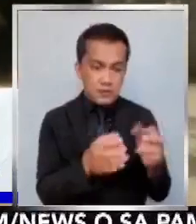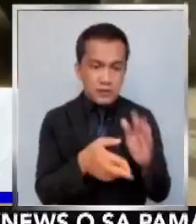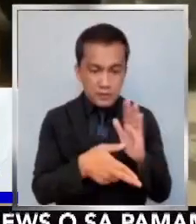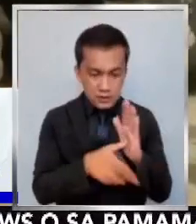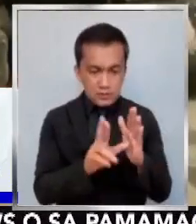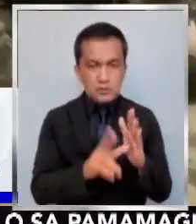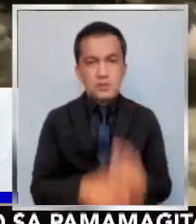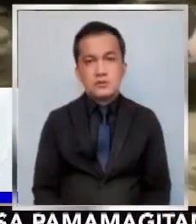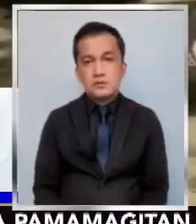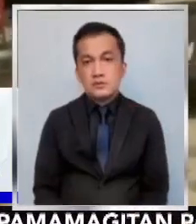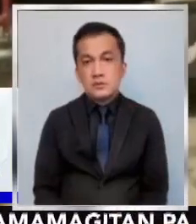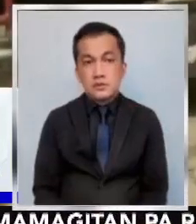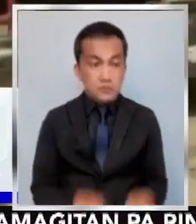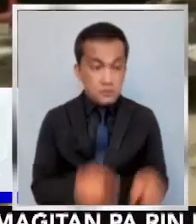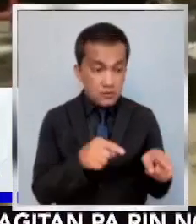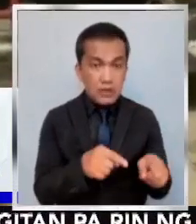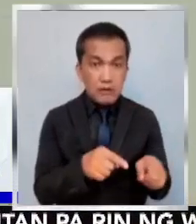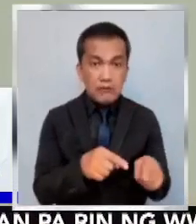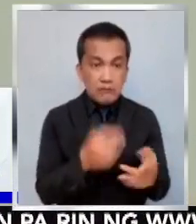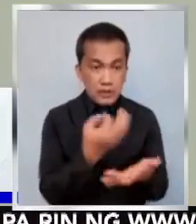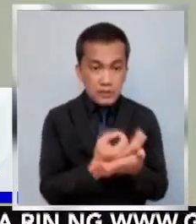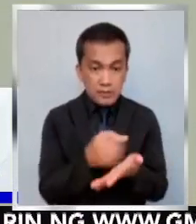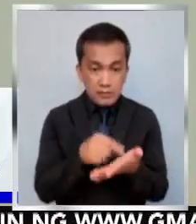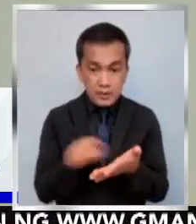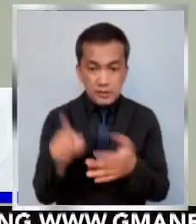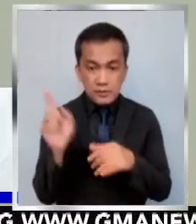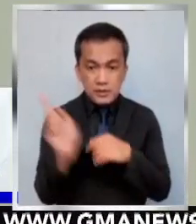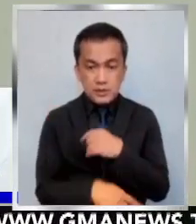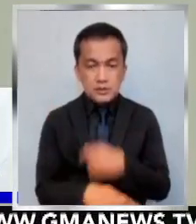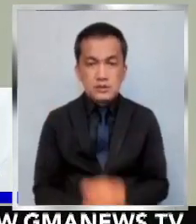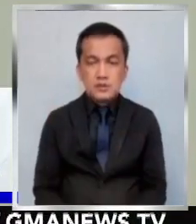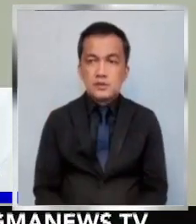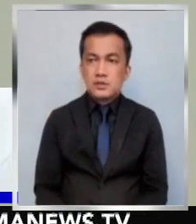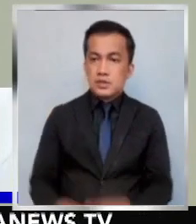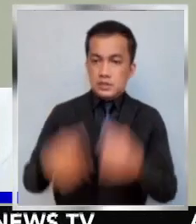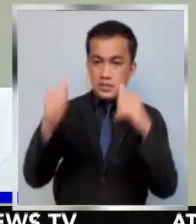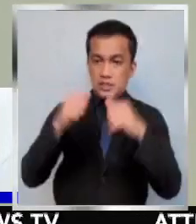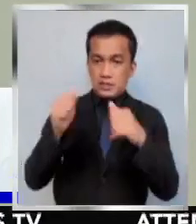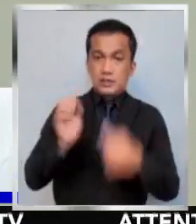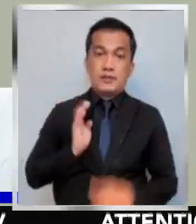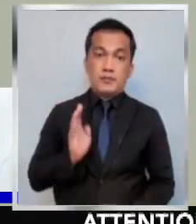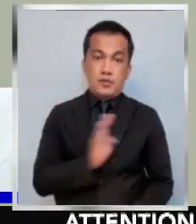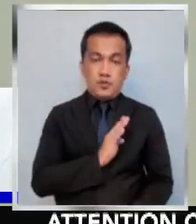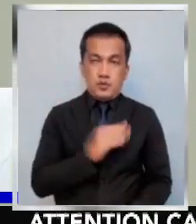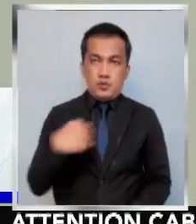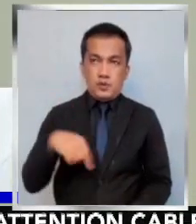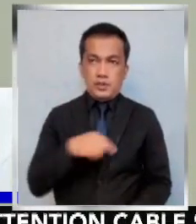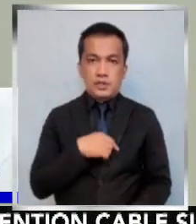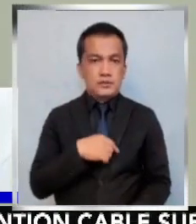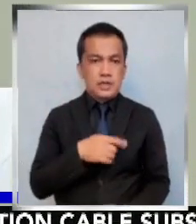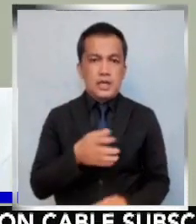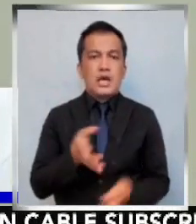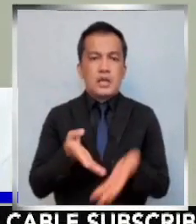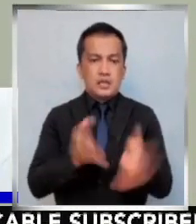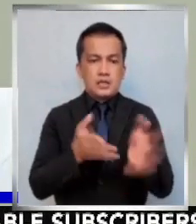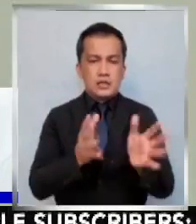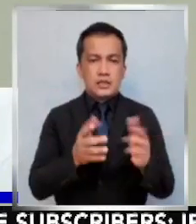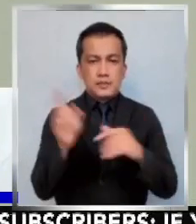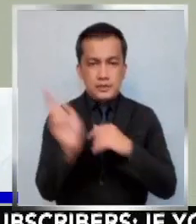Wala lalong perang pambayad ng penalty. Nag-agree na rin ang board that we will waive some of the penalties for